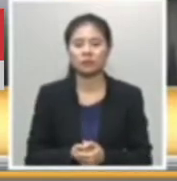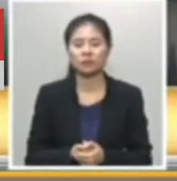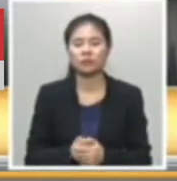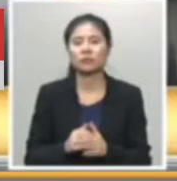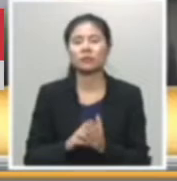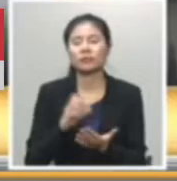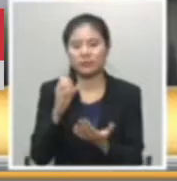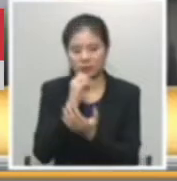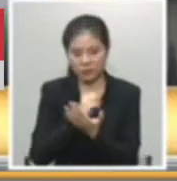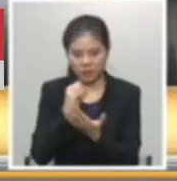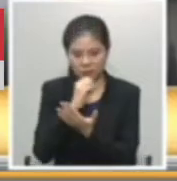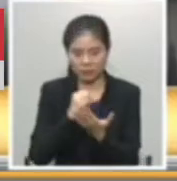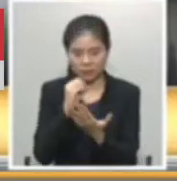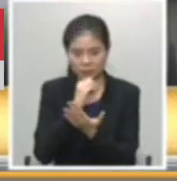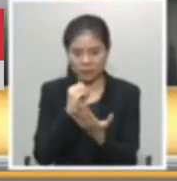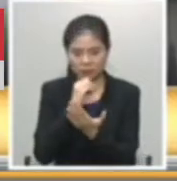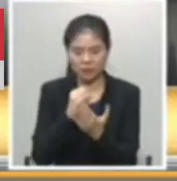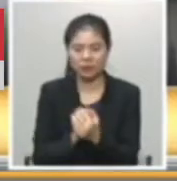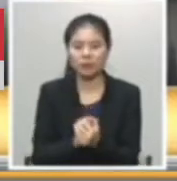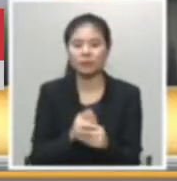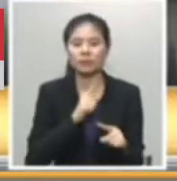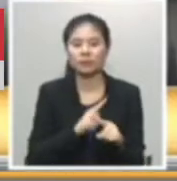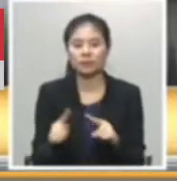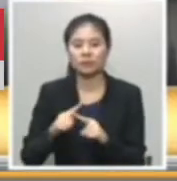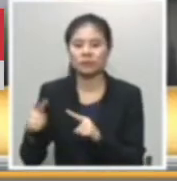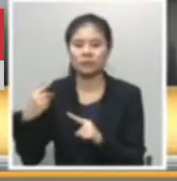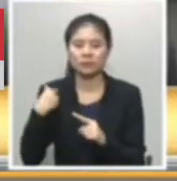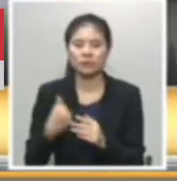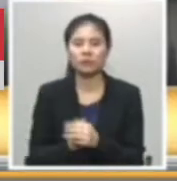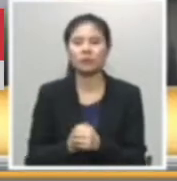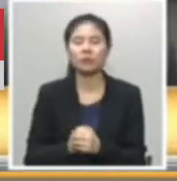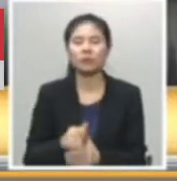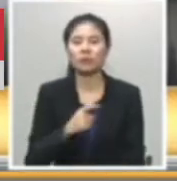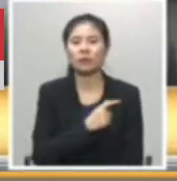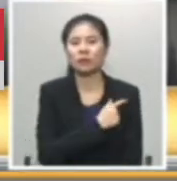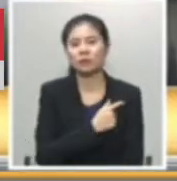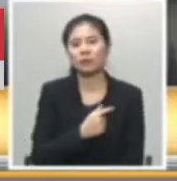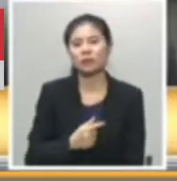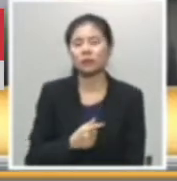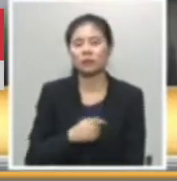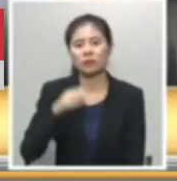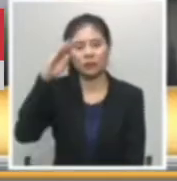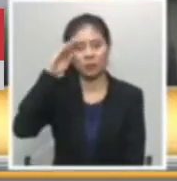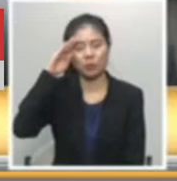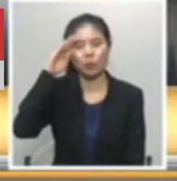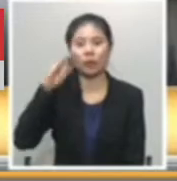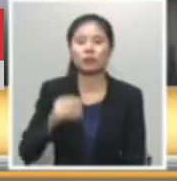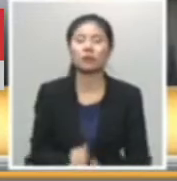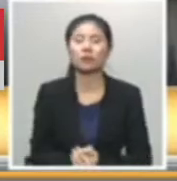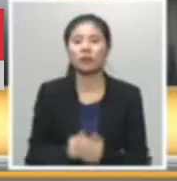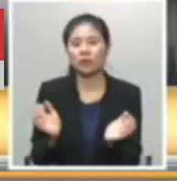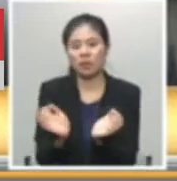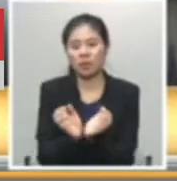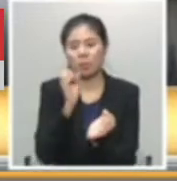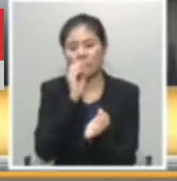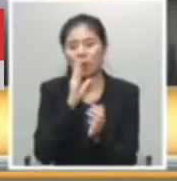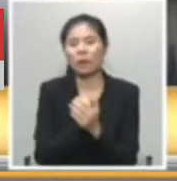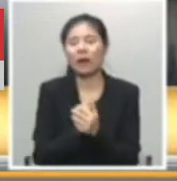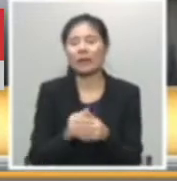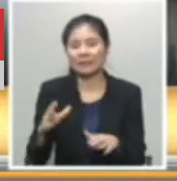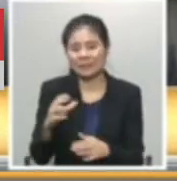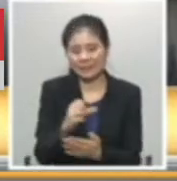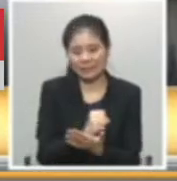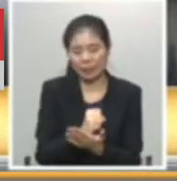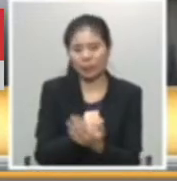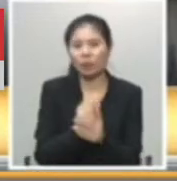าเสพติดปรากฏตามคำแถลงของสำนักงานตำรวจแห่งชาติครับเขาเปิดเผยนะครับการจับกุมยาเสพติดในรอบ1ปี